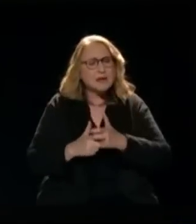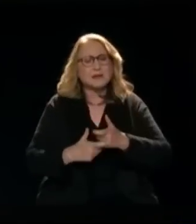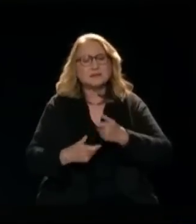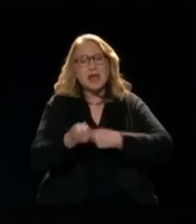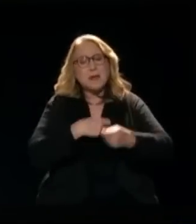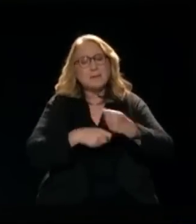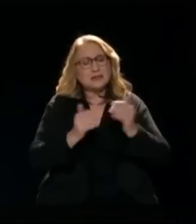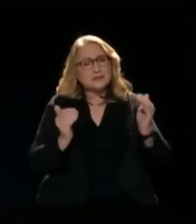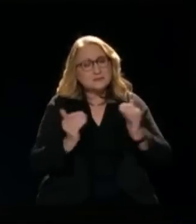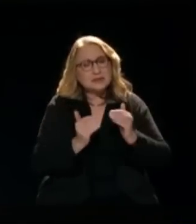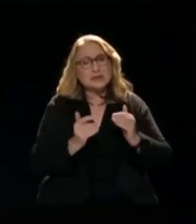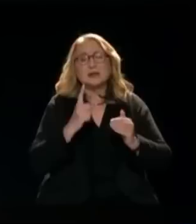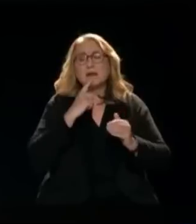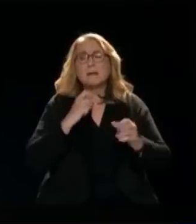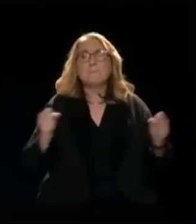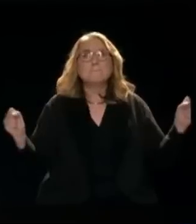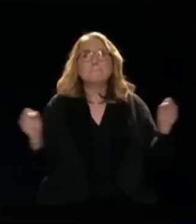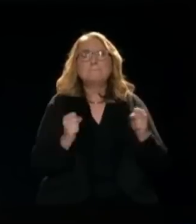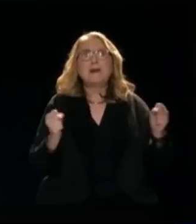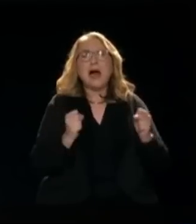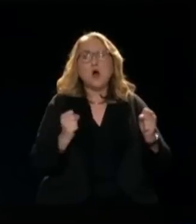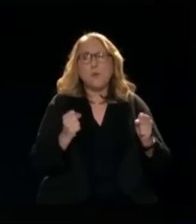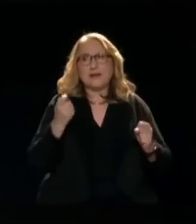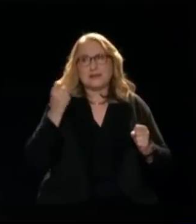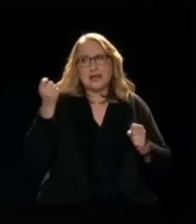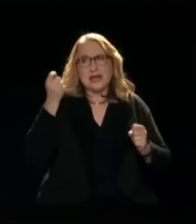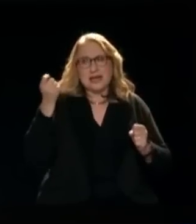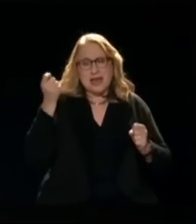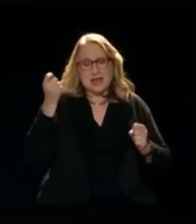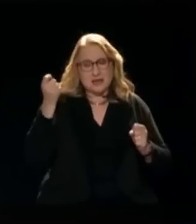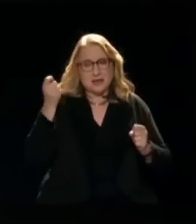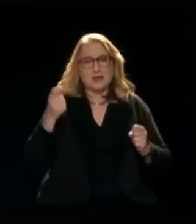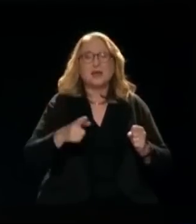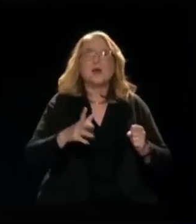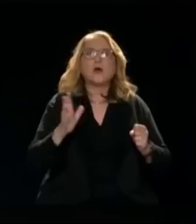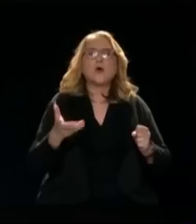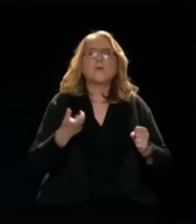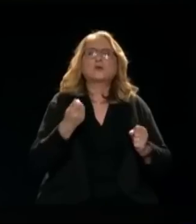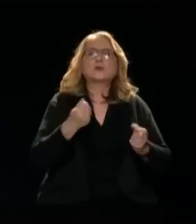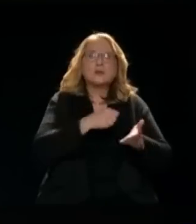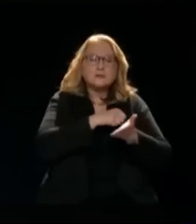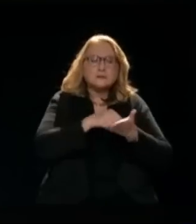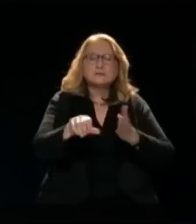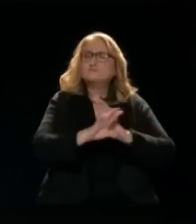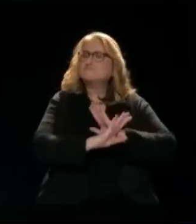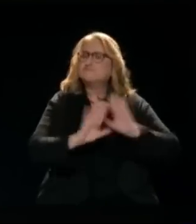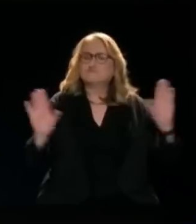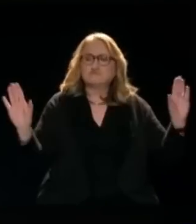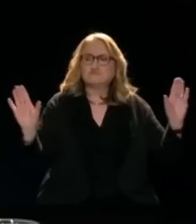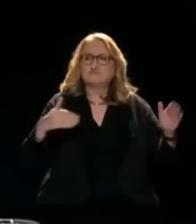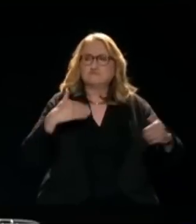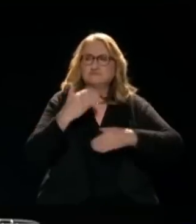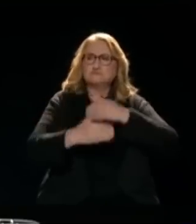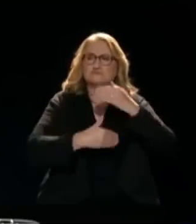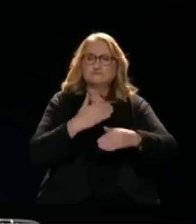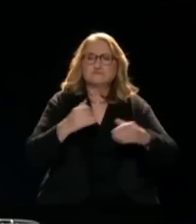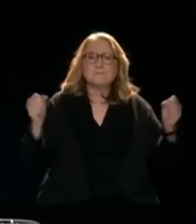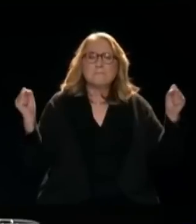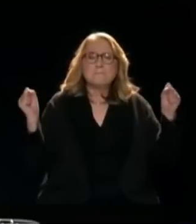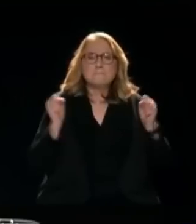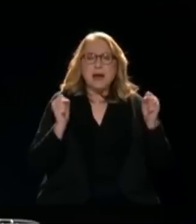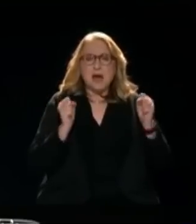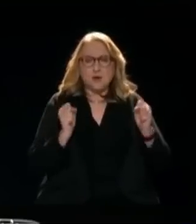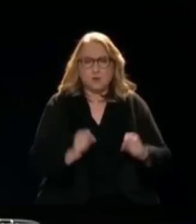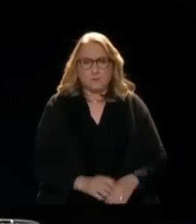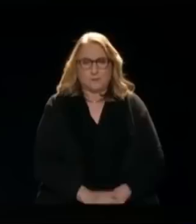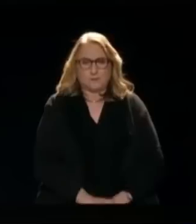τους, ανεξαρτήτως ποσού, ανεξαρτήτως αν είναι κόκκινα ή πράσινα. Αυτές οι οφειλές, γιατί ερχόμαστε στο